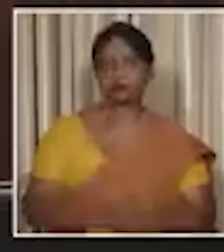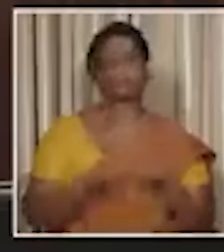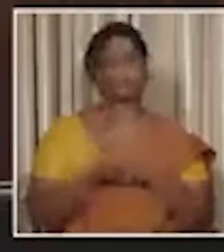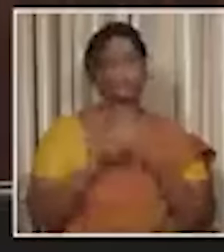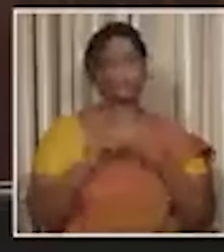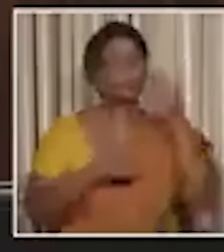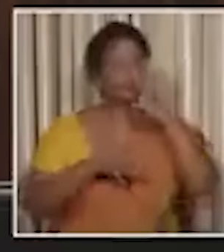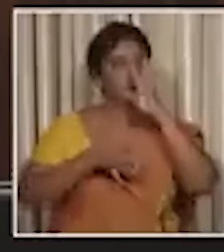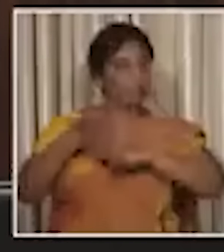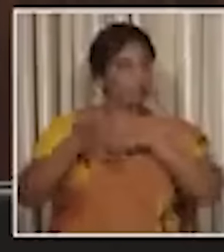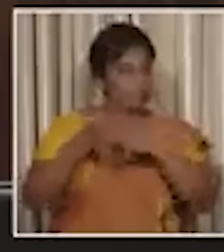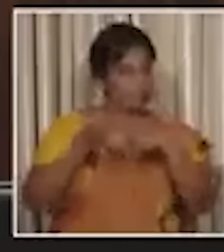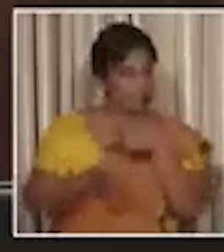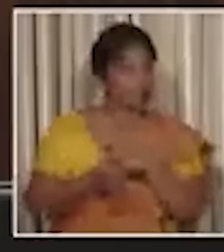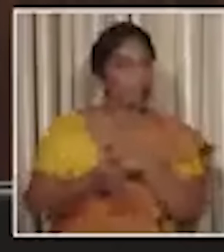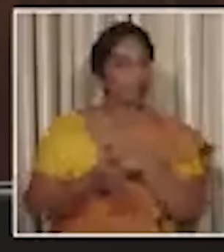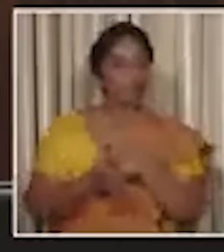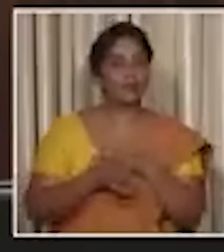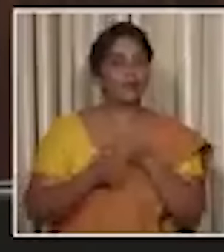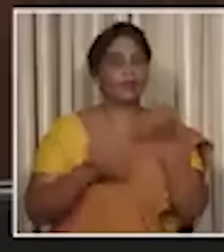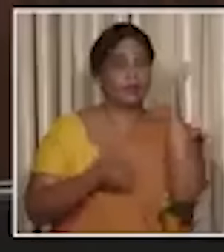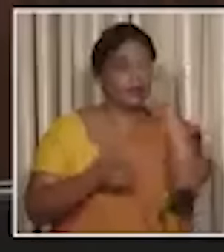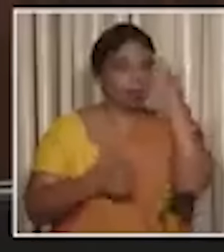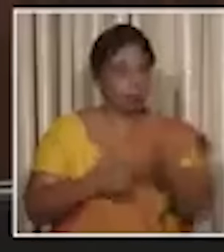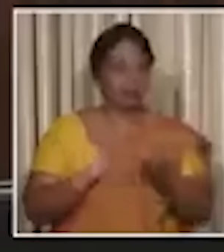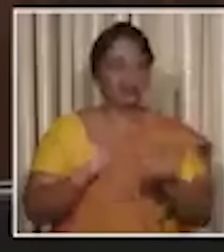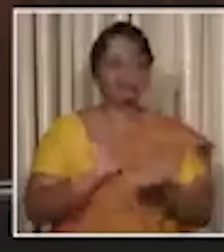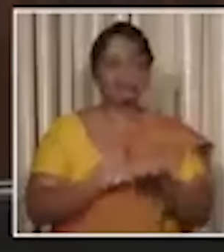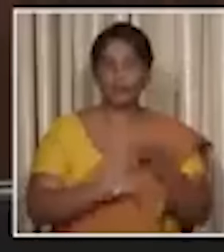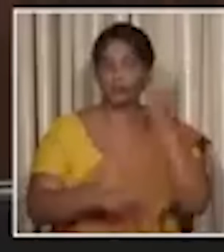விடயம், நான் பல சந்தர்ப்பங்களில் கூறியிருக்கின்றேன்,